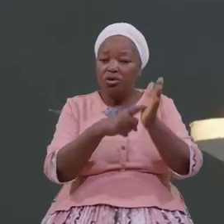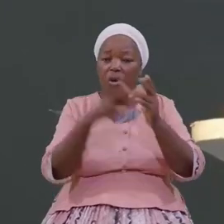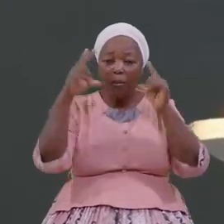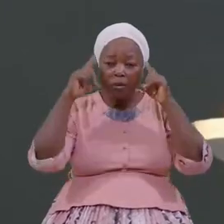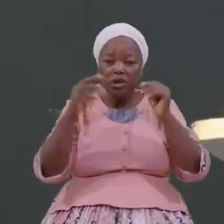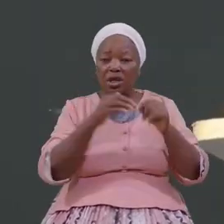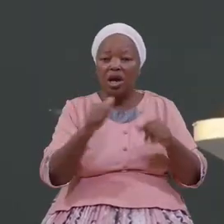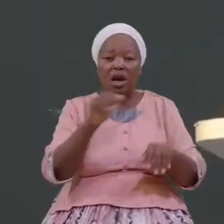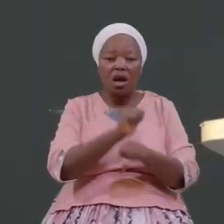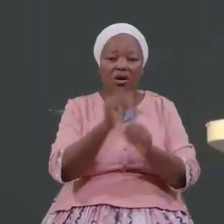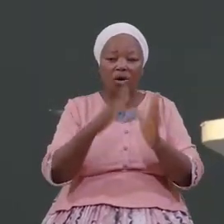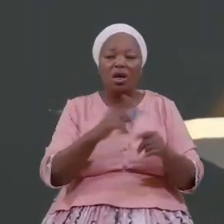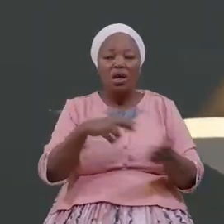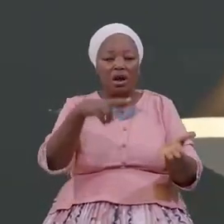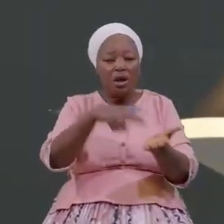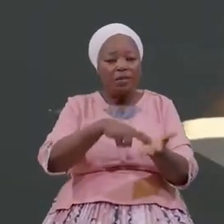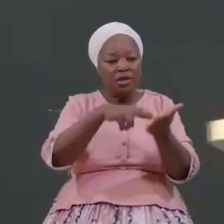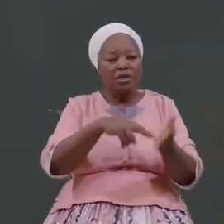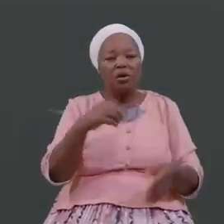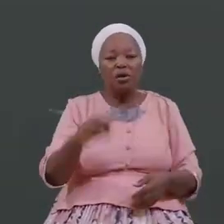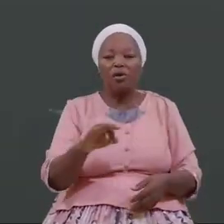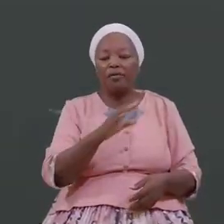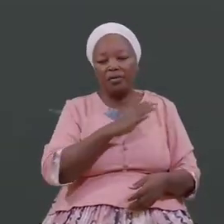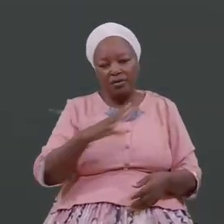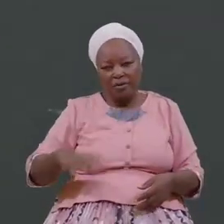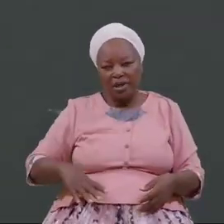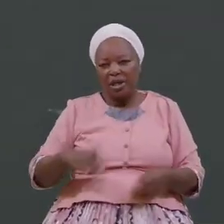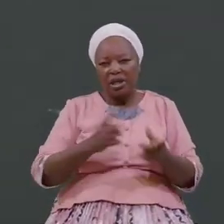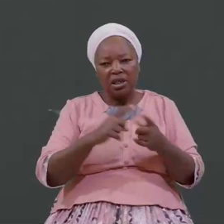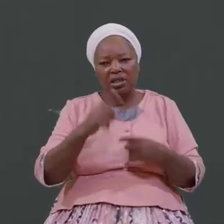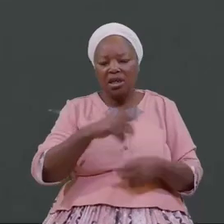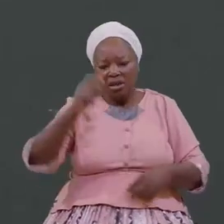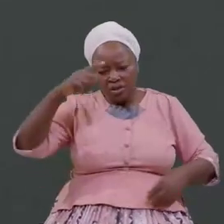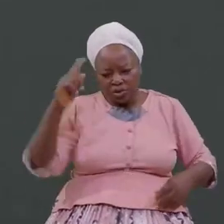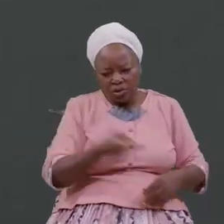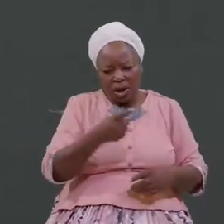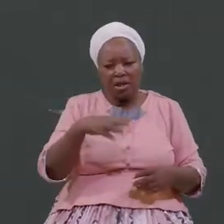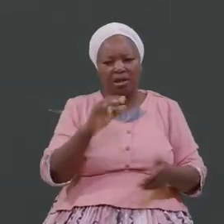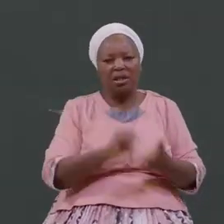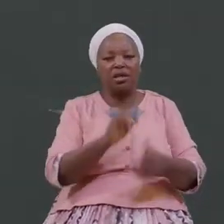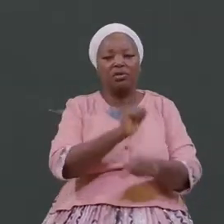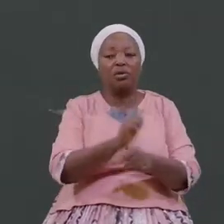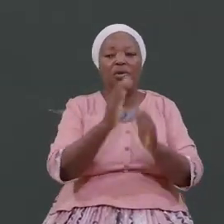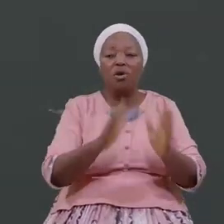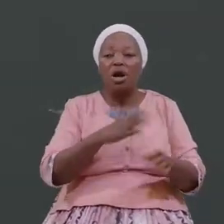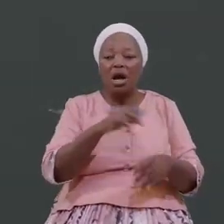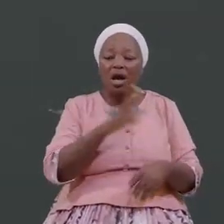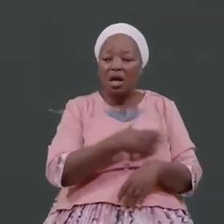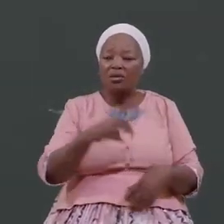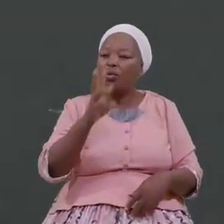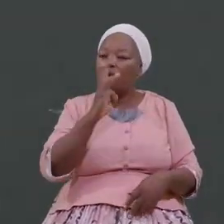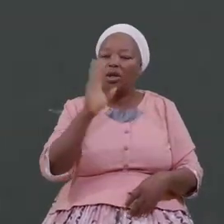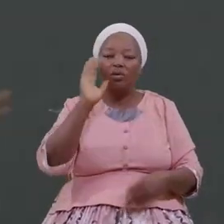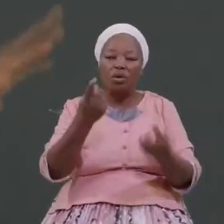rocher, une représentation de Christ. Il a dit, frappe le rocher, et l'eau en